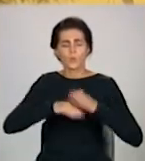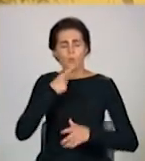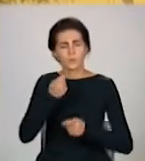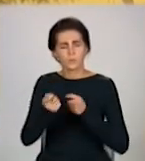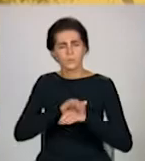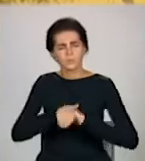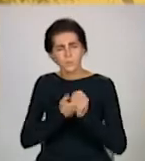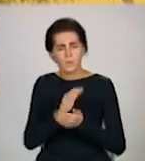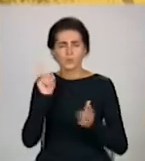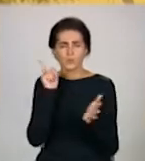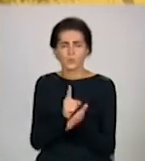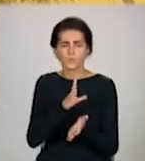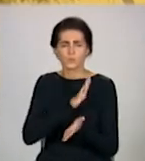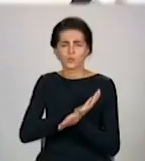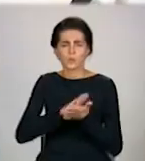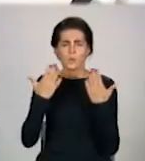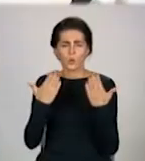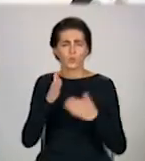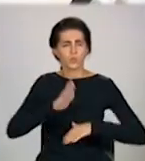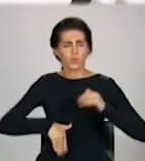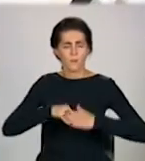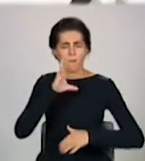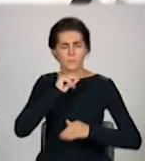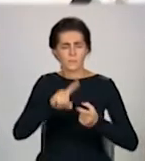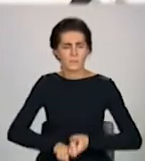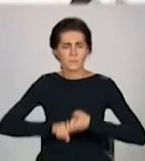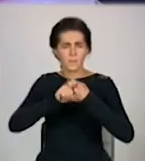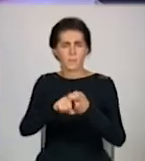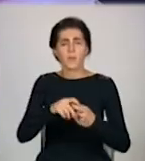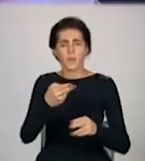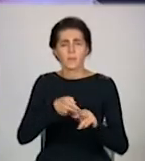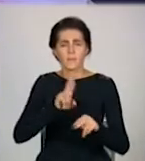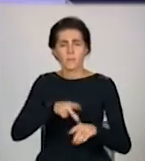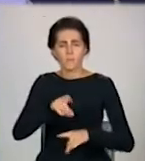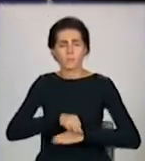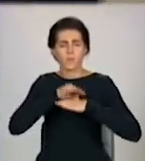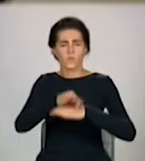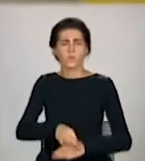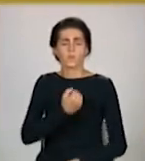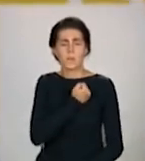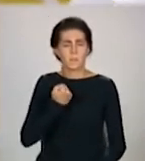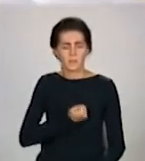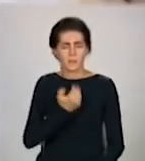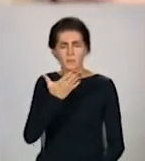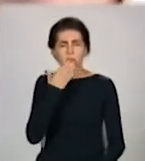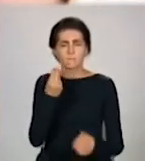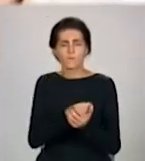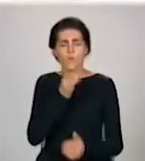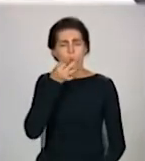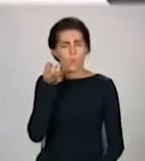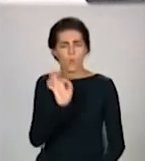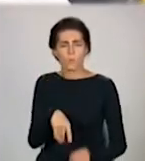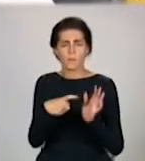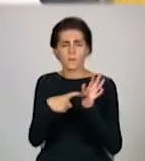носа. Основний шлях передачі – це руки. Анна Горбань – провідна українська педіатриня. Своїм досвідом ділиться з